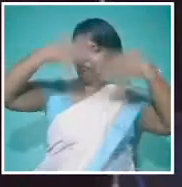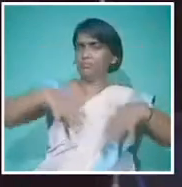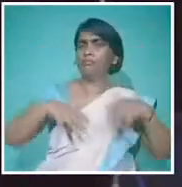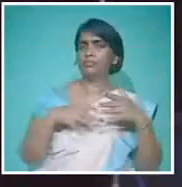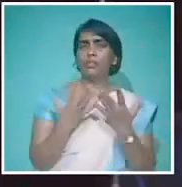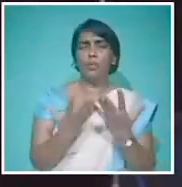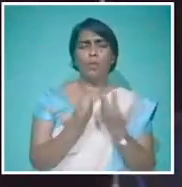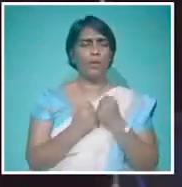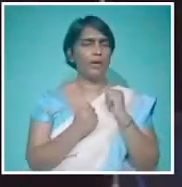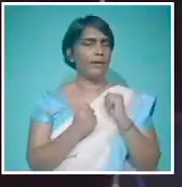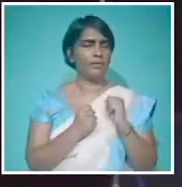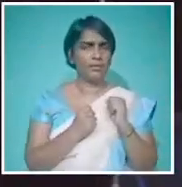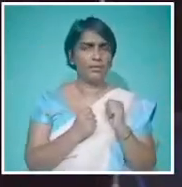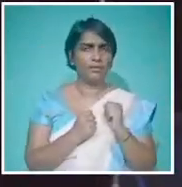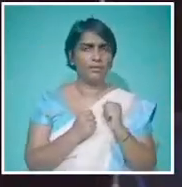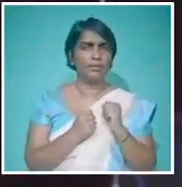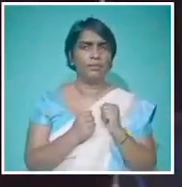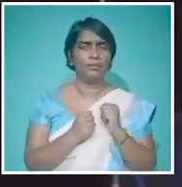ඕන වෙන්නේ ඇයි?